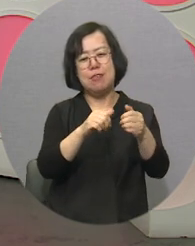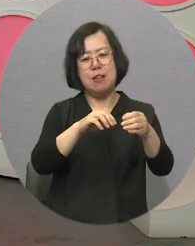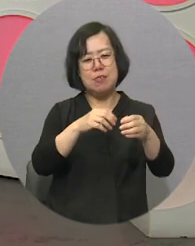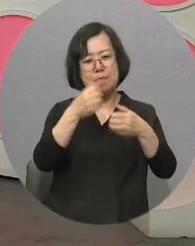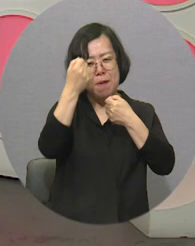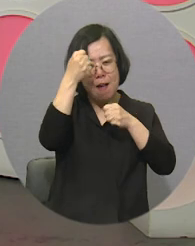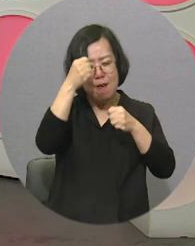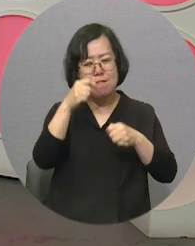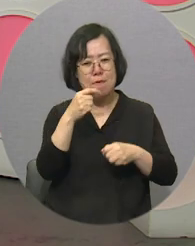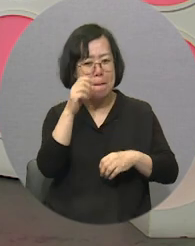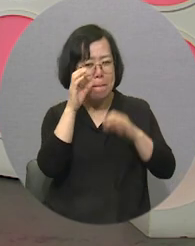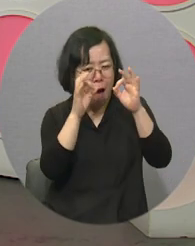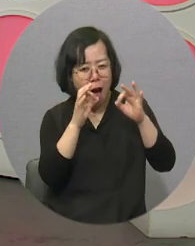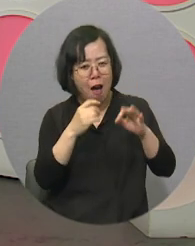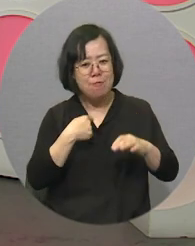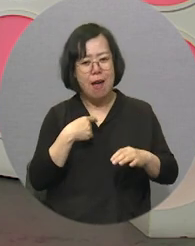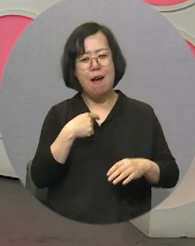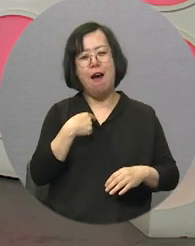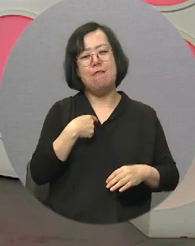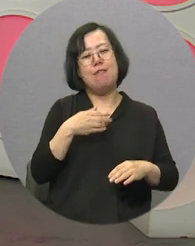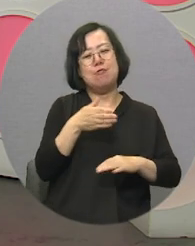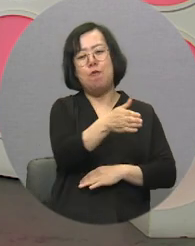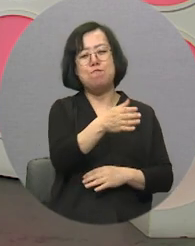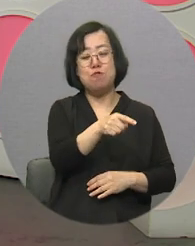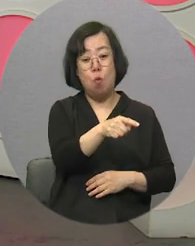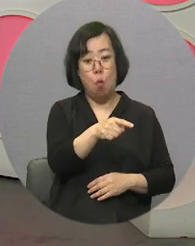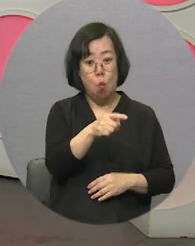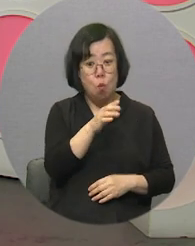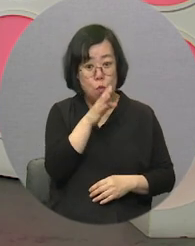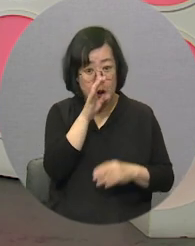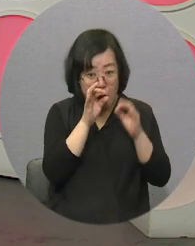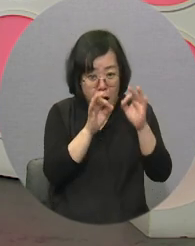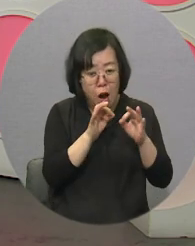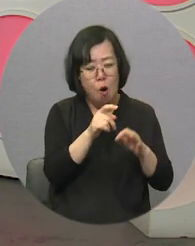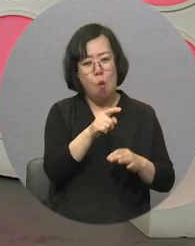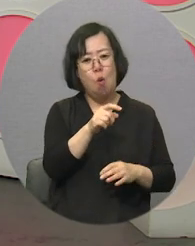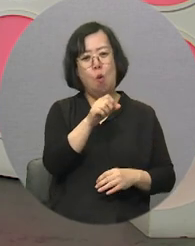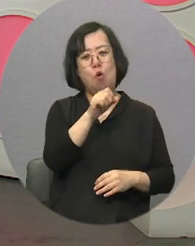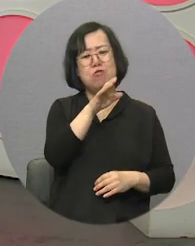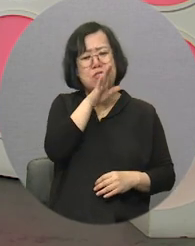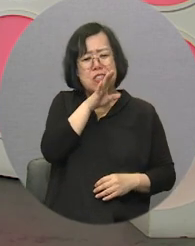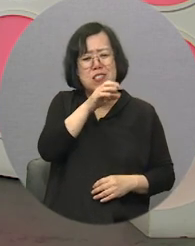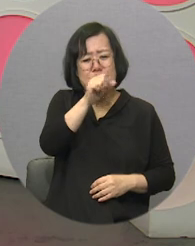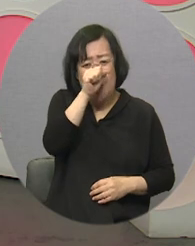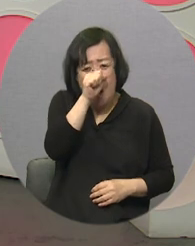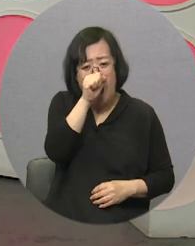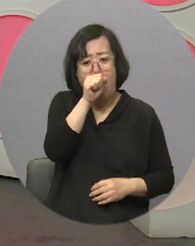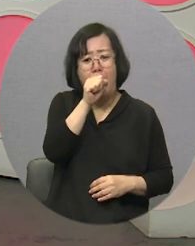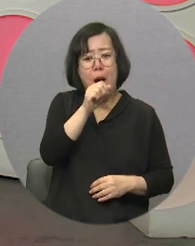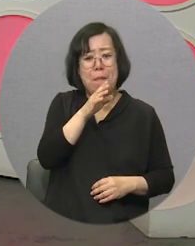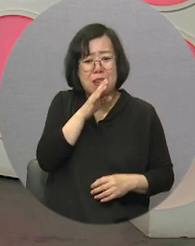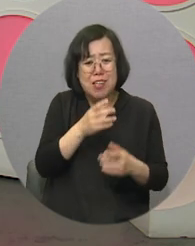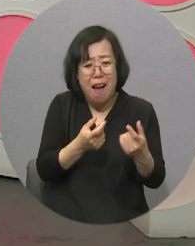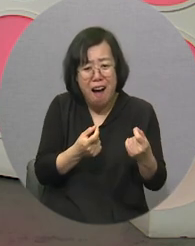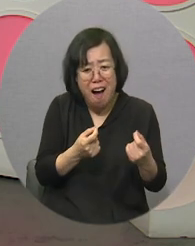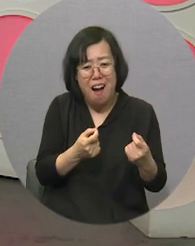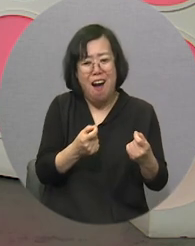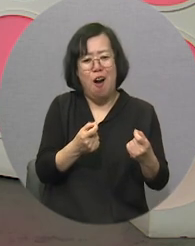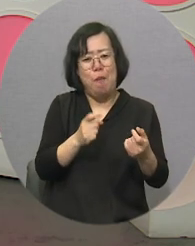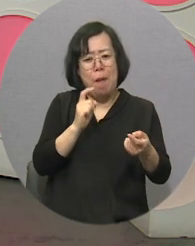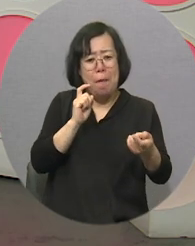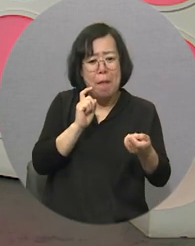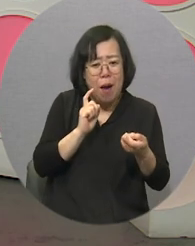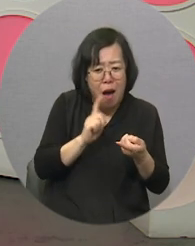여자보다 남자가 잘 알지. 이거 진짜 좋은 거요 라고 말씀을 하시는 거예요. 저는 그 말을